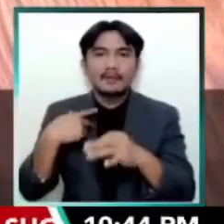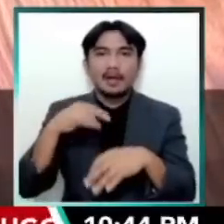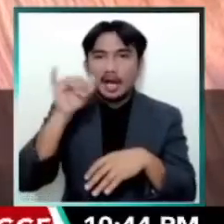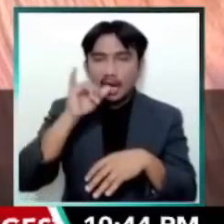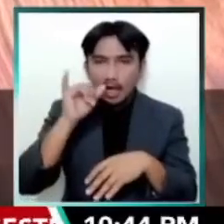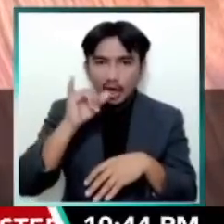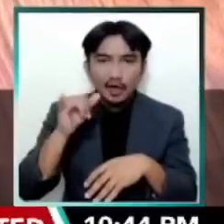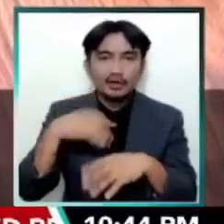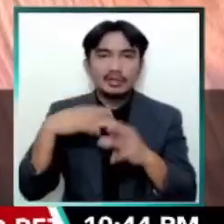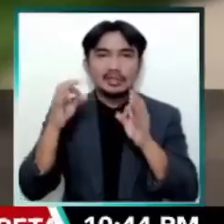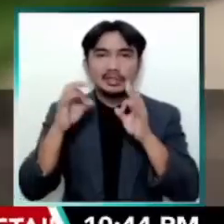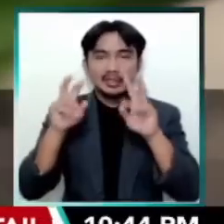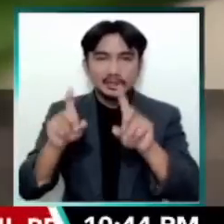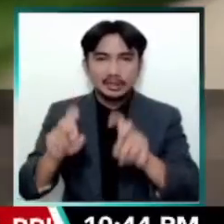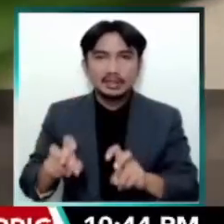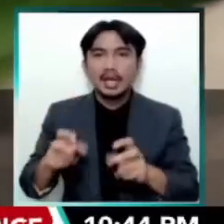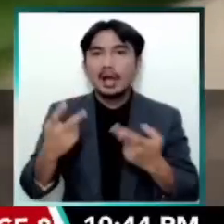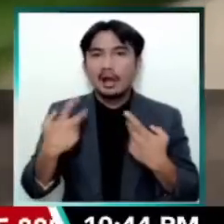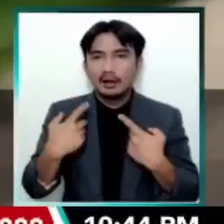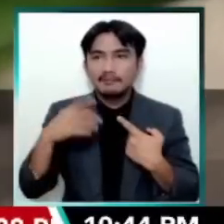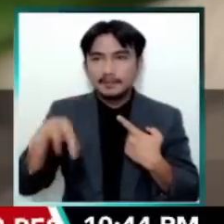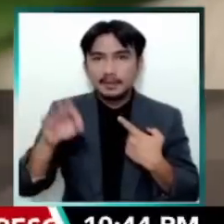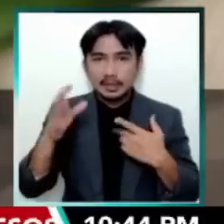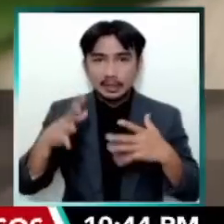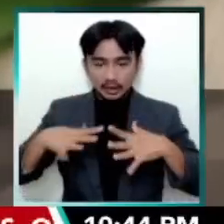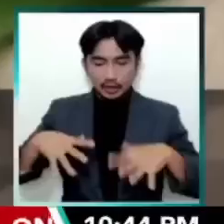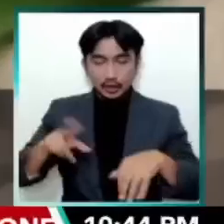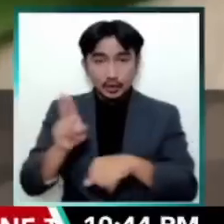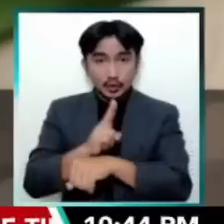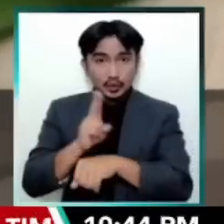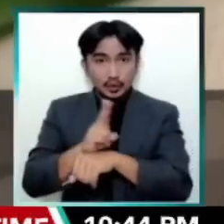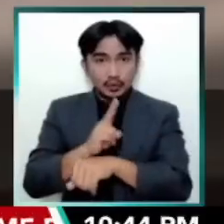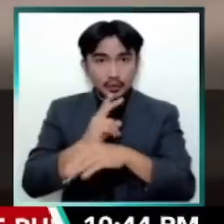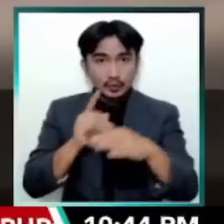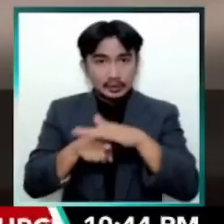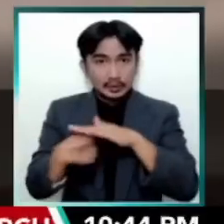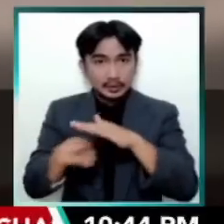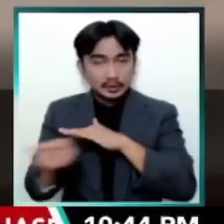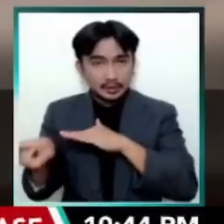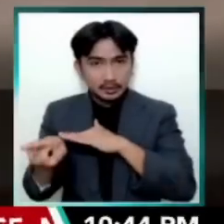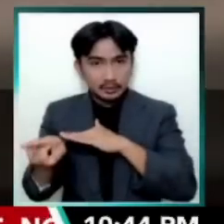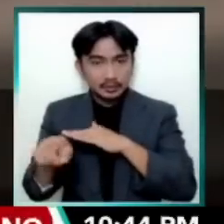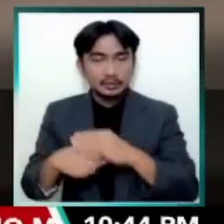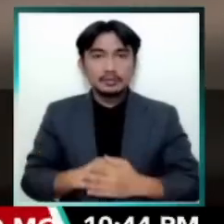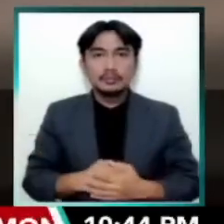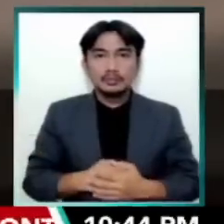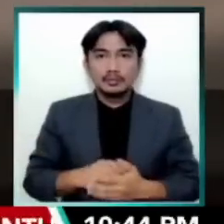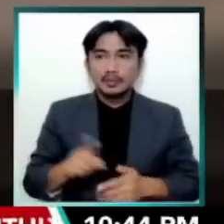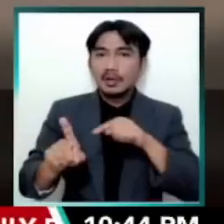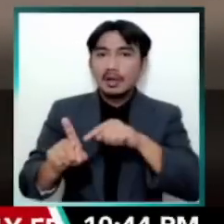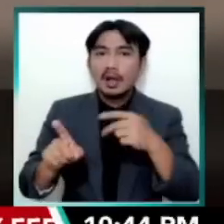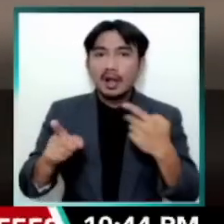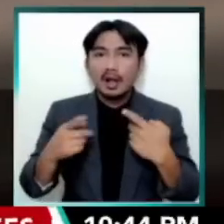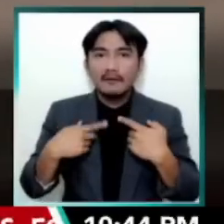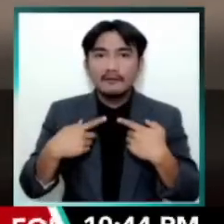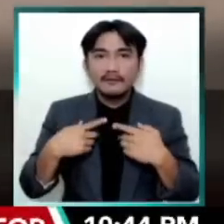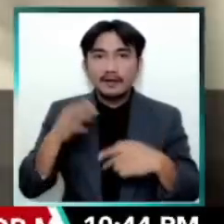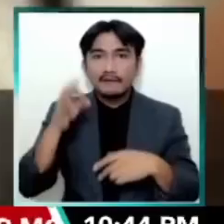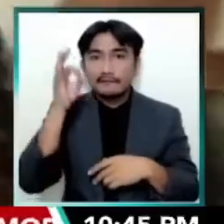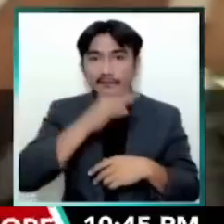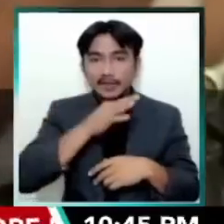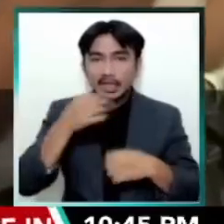ang iba pang gamit at damit na suot niya sa pagtaka sa crime scene. May peking driver's license pa raw na nakuha sa